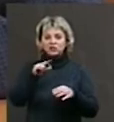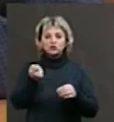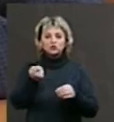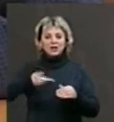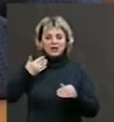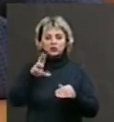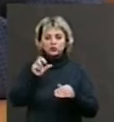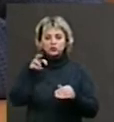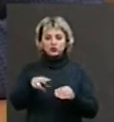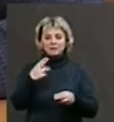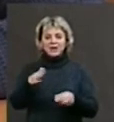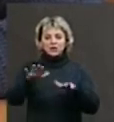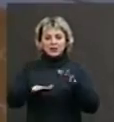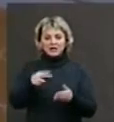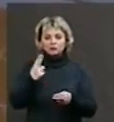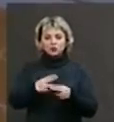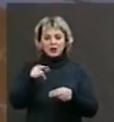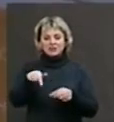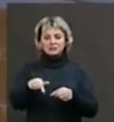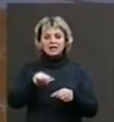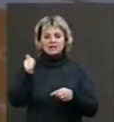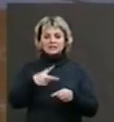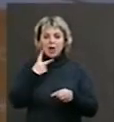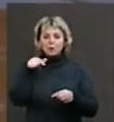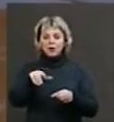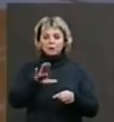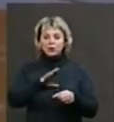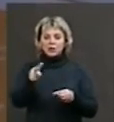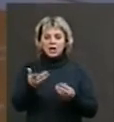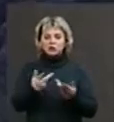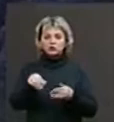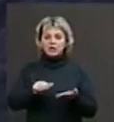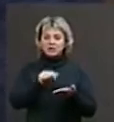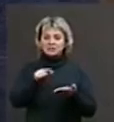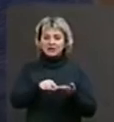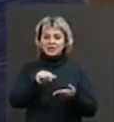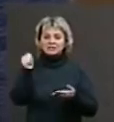легче, чем килограмм железа. Самое трудное, наверное, были насчет астрономии.